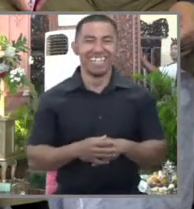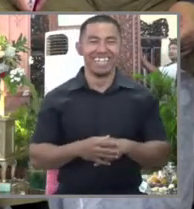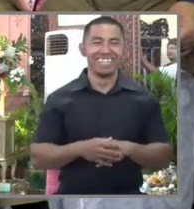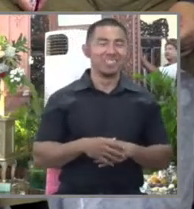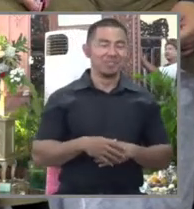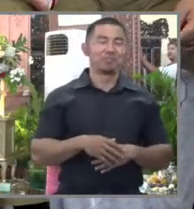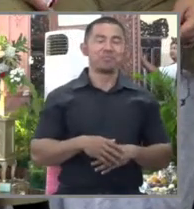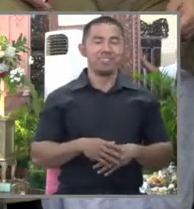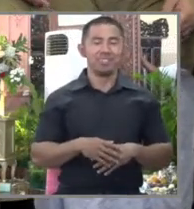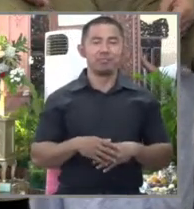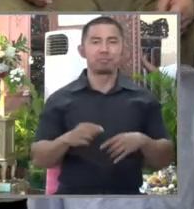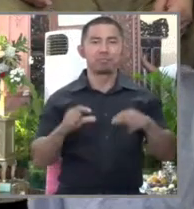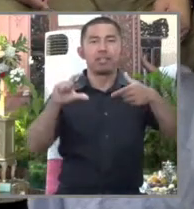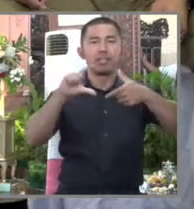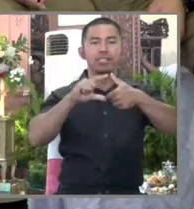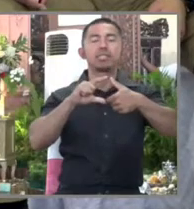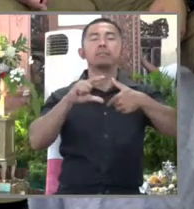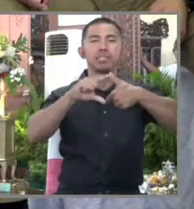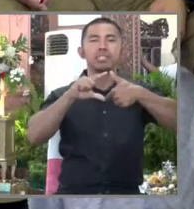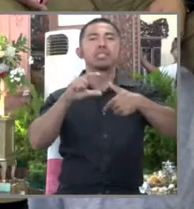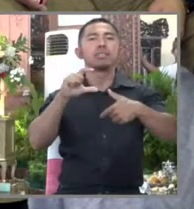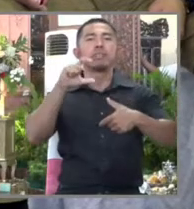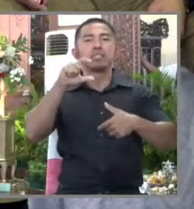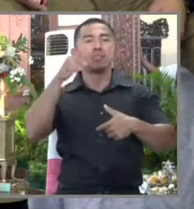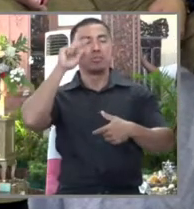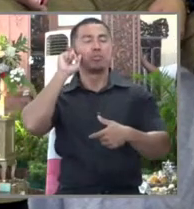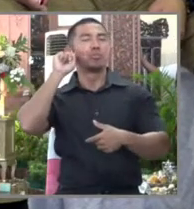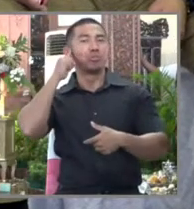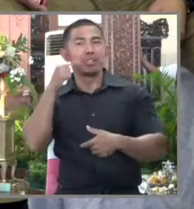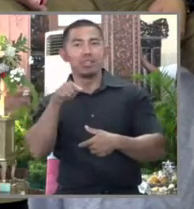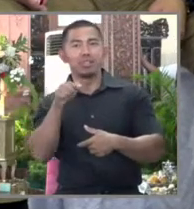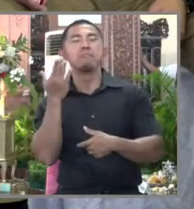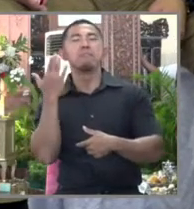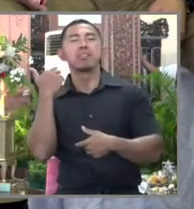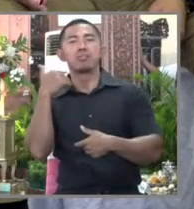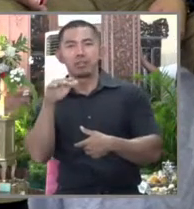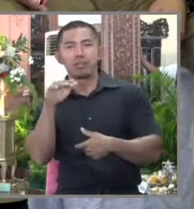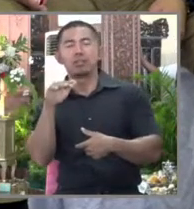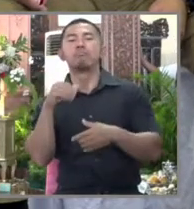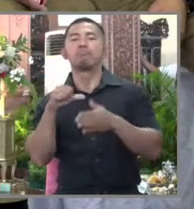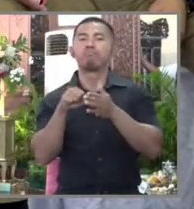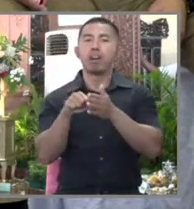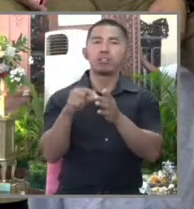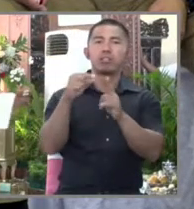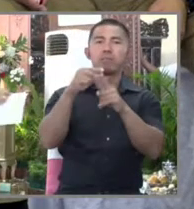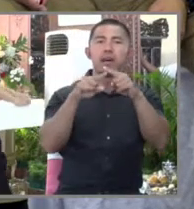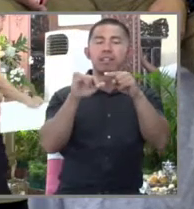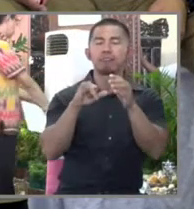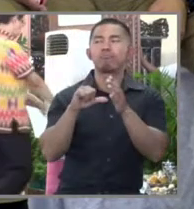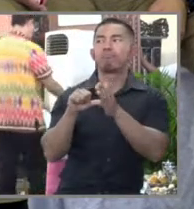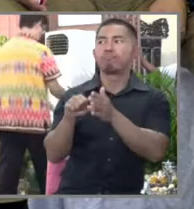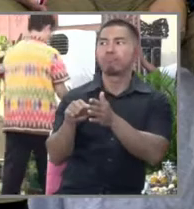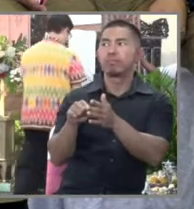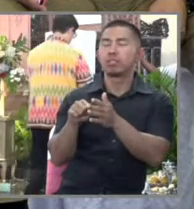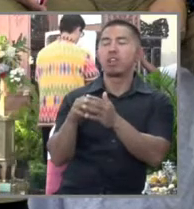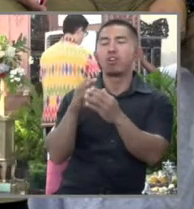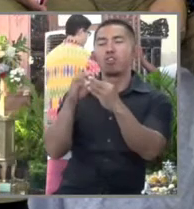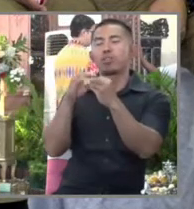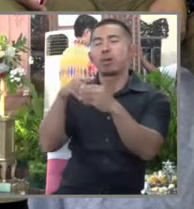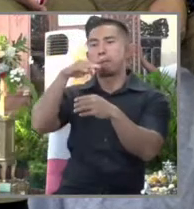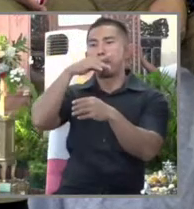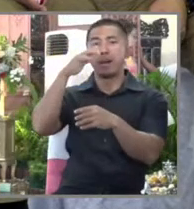tuli toh. Iya. Tuli kan D. Tuli itu kemarin waktu Pusrembakwil di Pati, kami sudah koordinasi sama Bapak Kapolres,